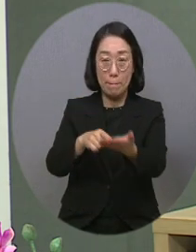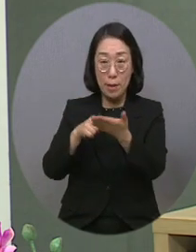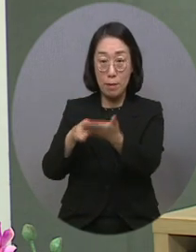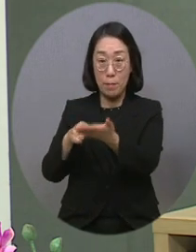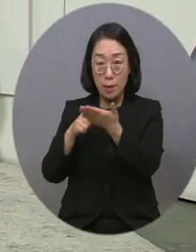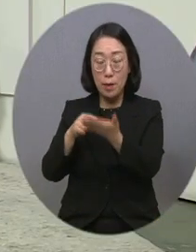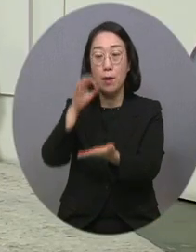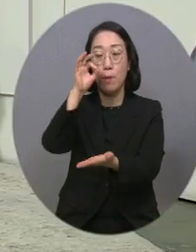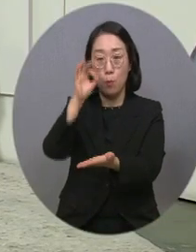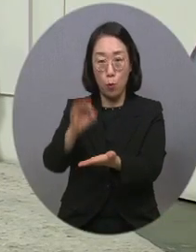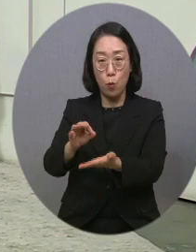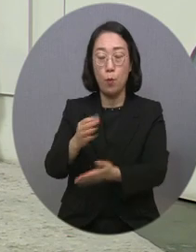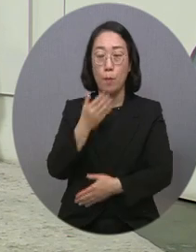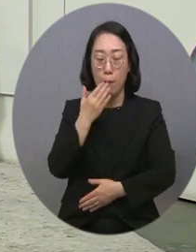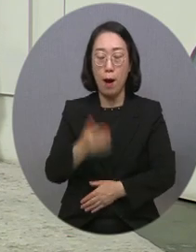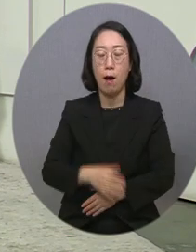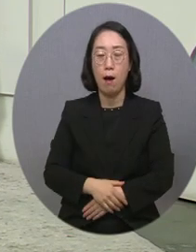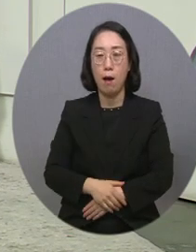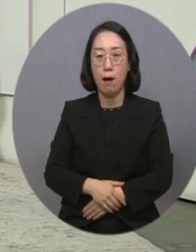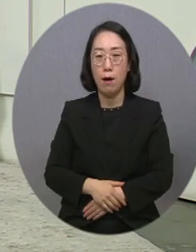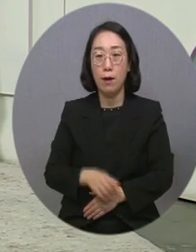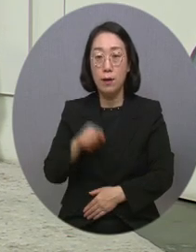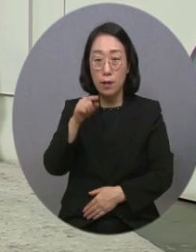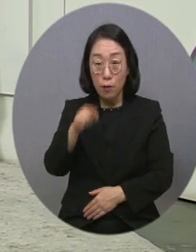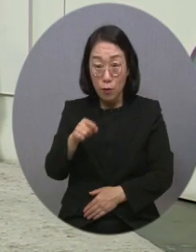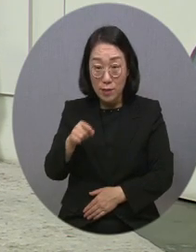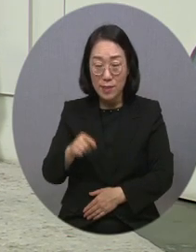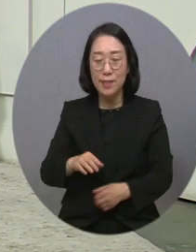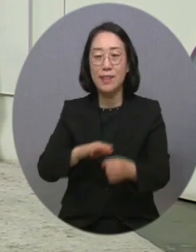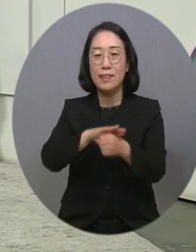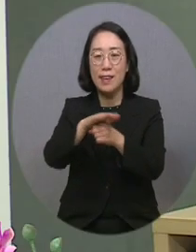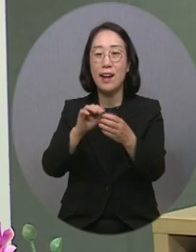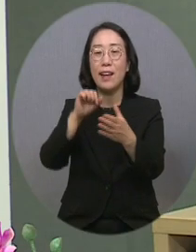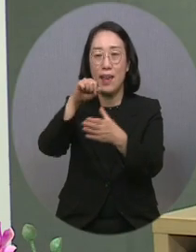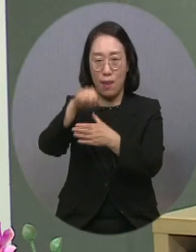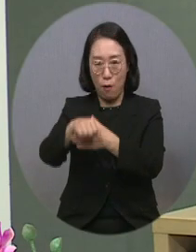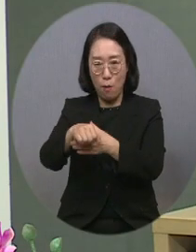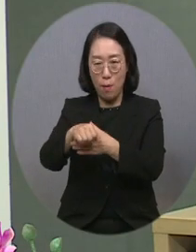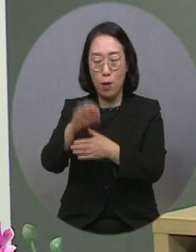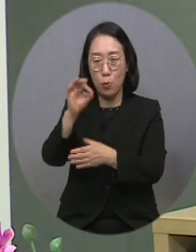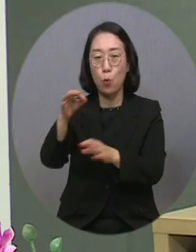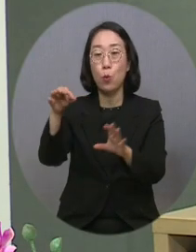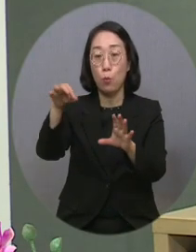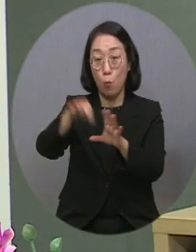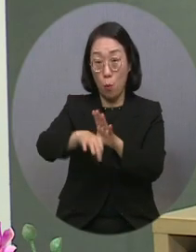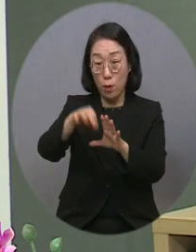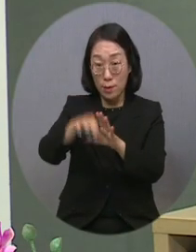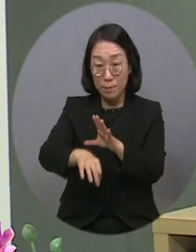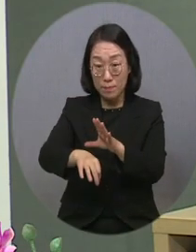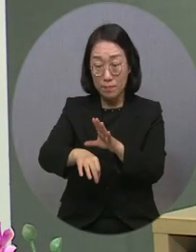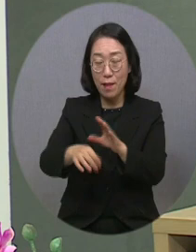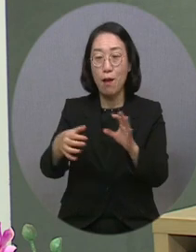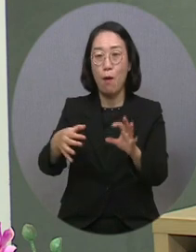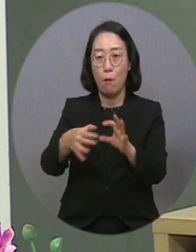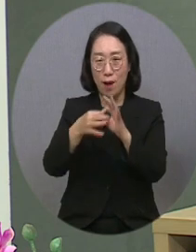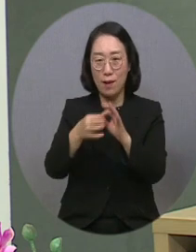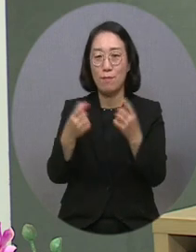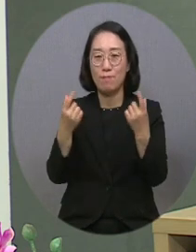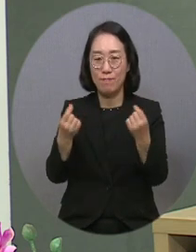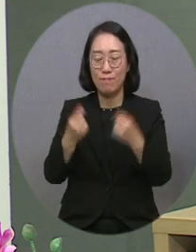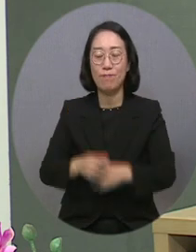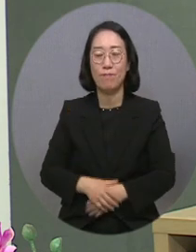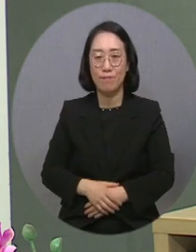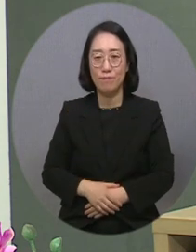매체를 통해서 보죠. 예. 이제 그게 바로 사랑의 열매 모금 예. 행사가 아닌가 생각을 하는데.